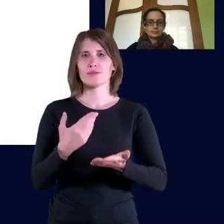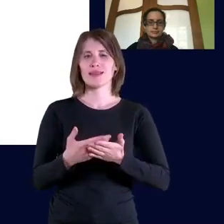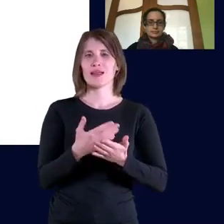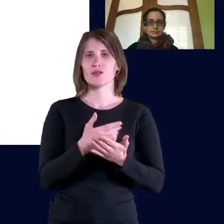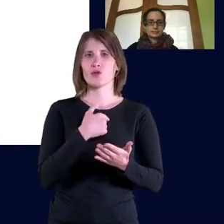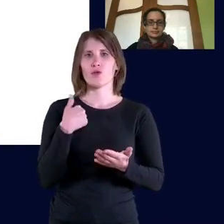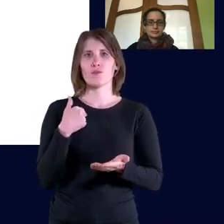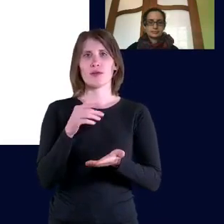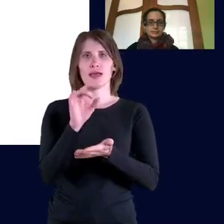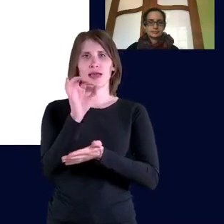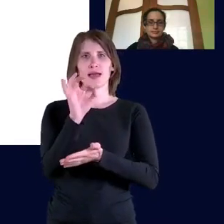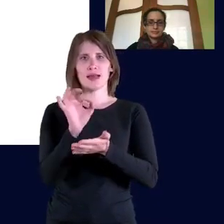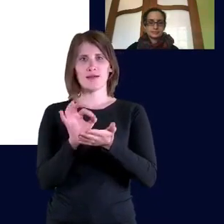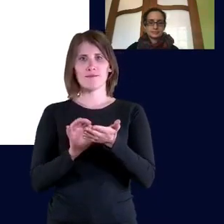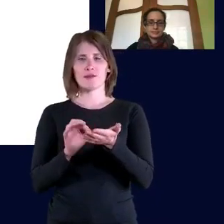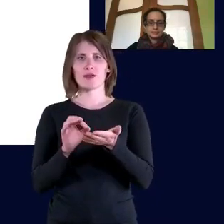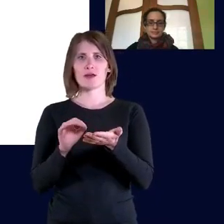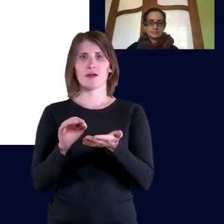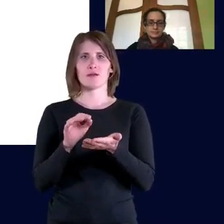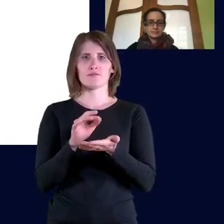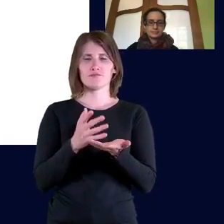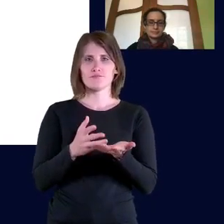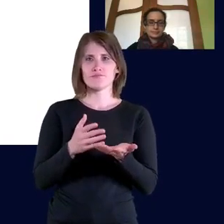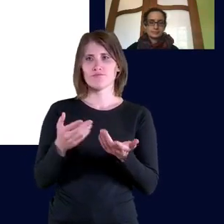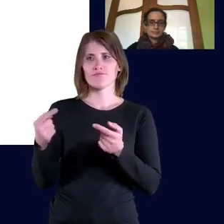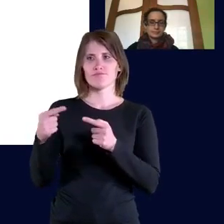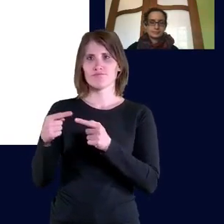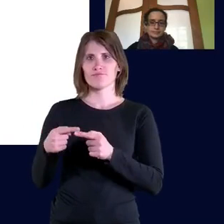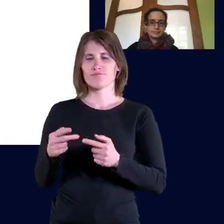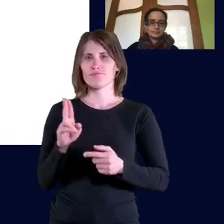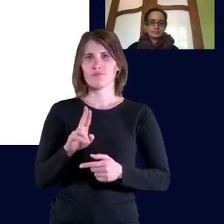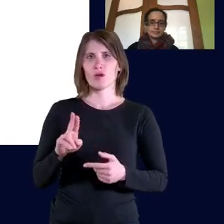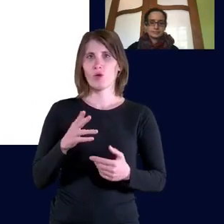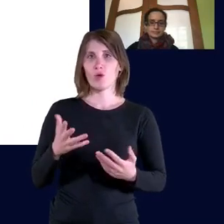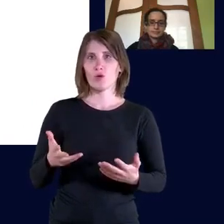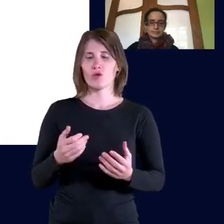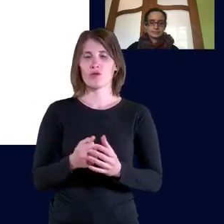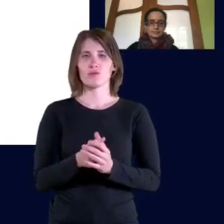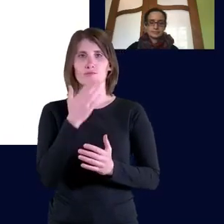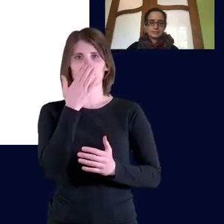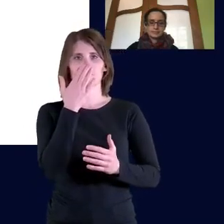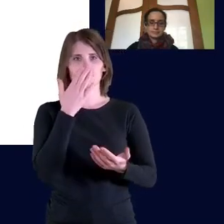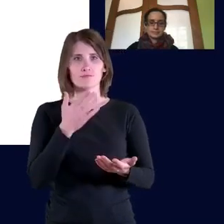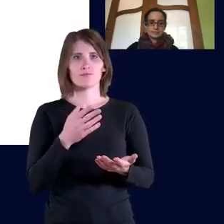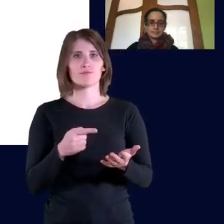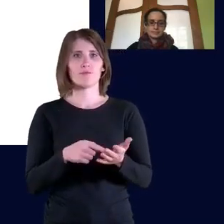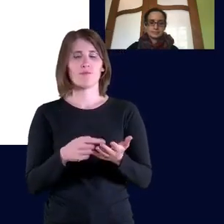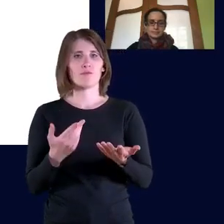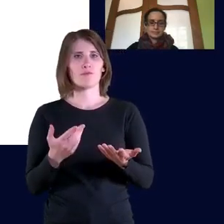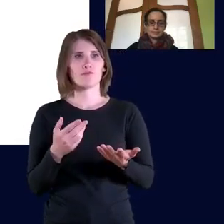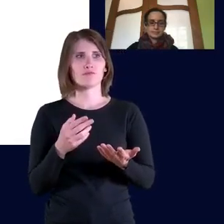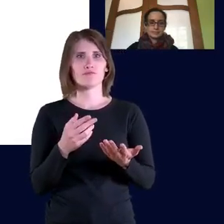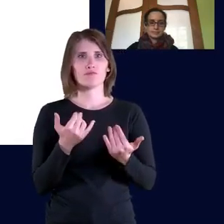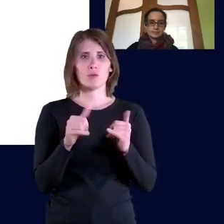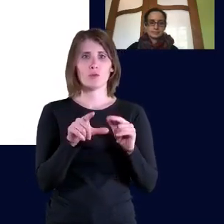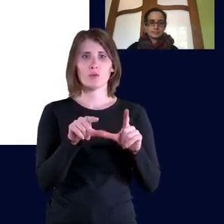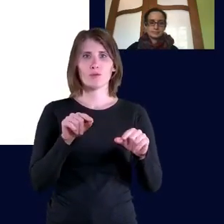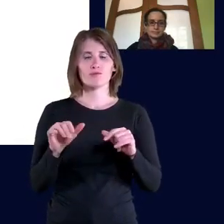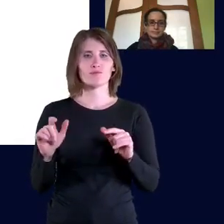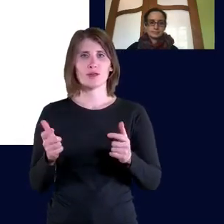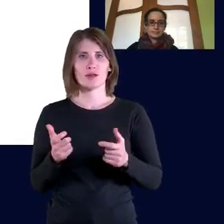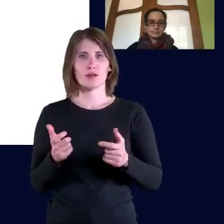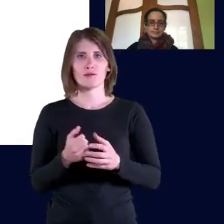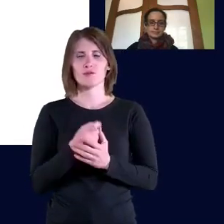adoptujemy grafikę i dla kogo to robimy Jakie mamy formy adaptacji grafiki czym